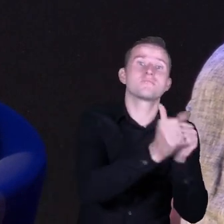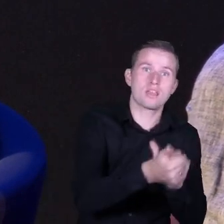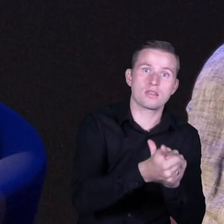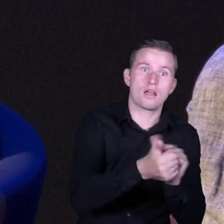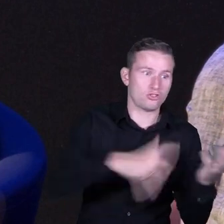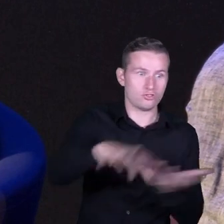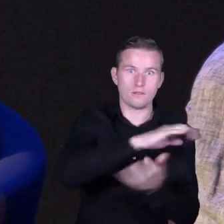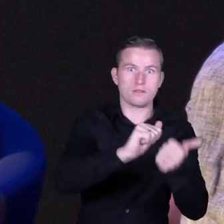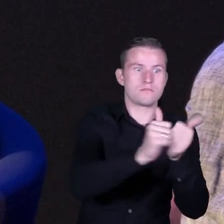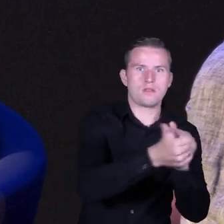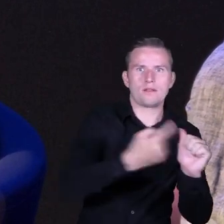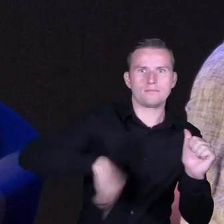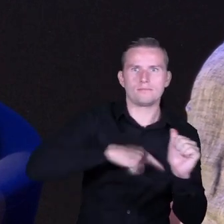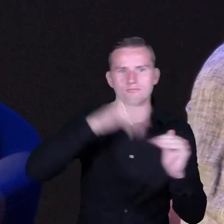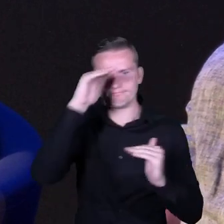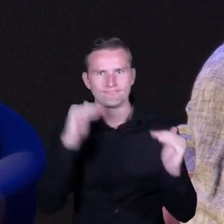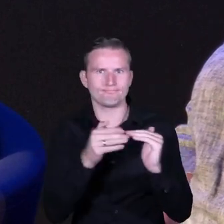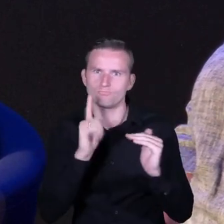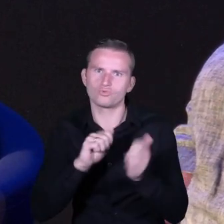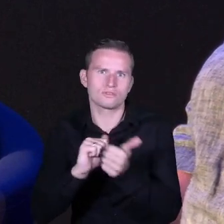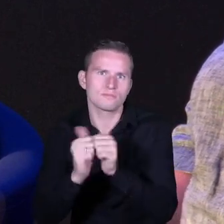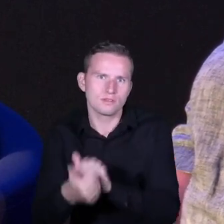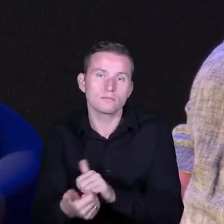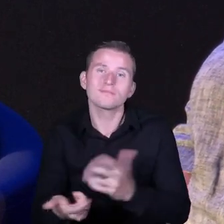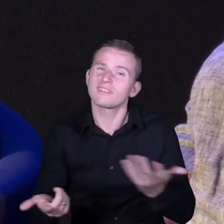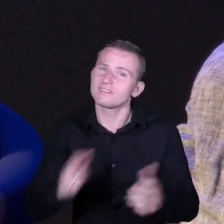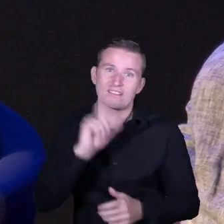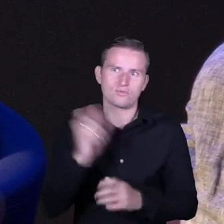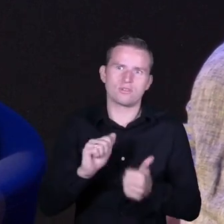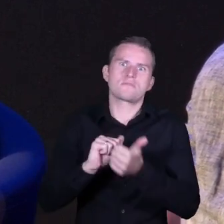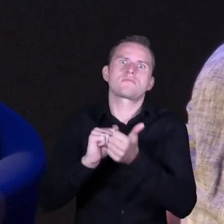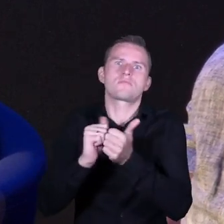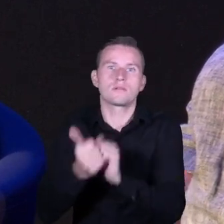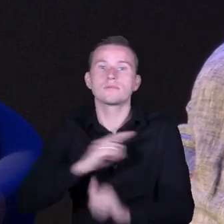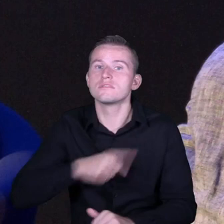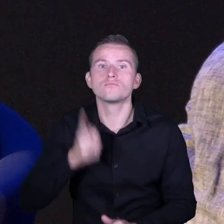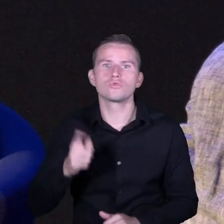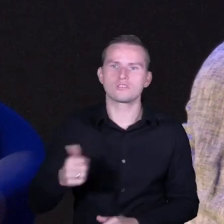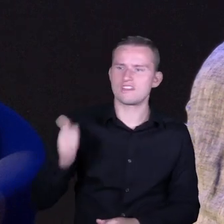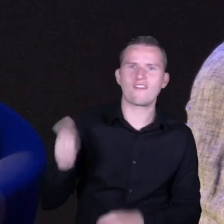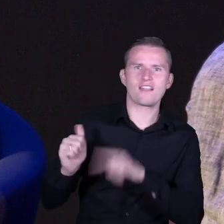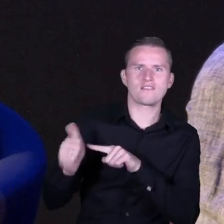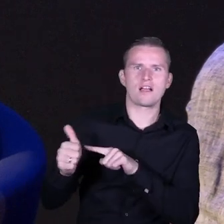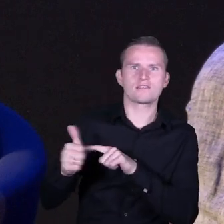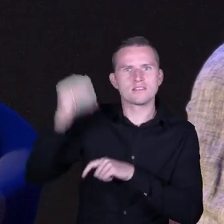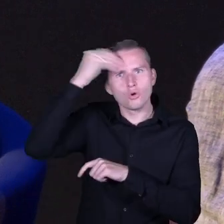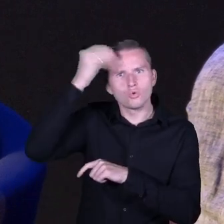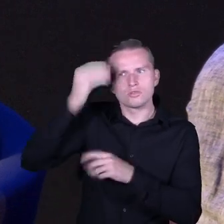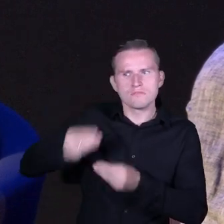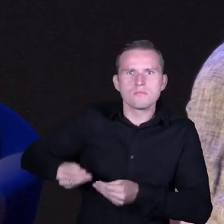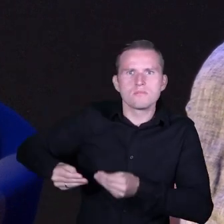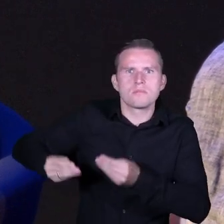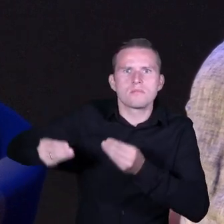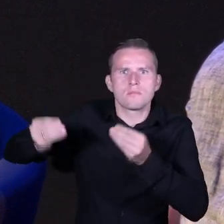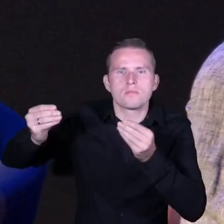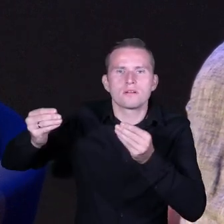ciągła zmiana, i też która jest nieuchronna, powoduje, że musimy nabywać kompetencje, które pozwalają nam się uczyć i